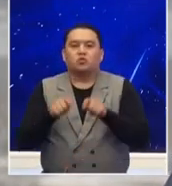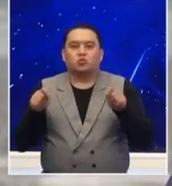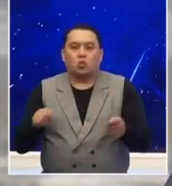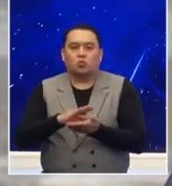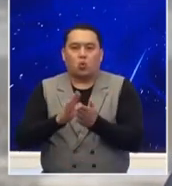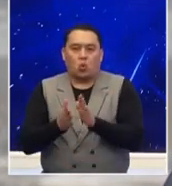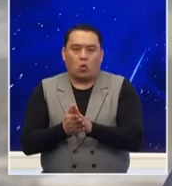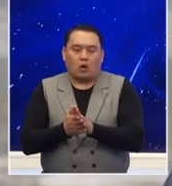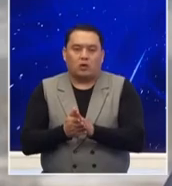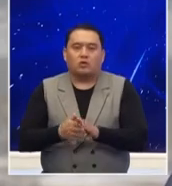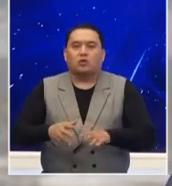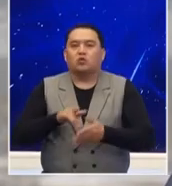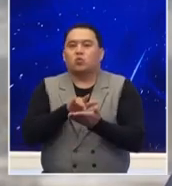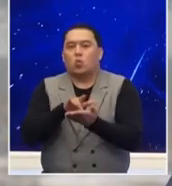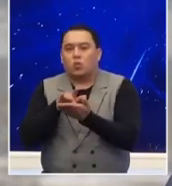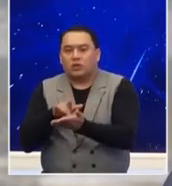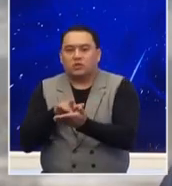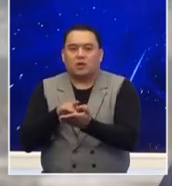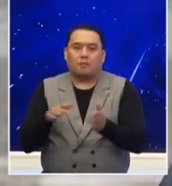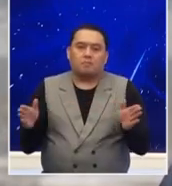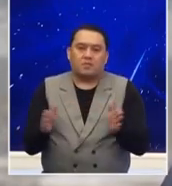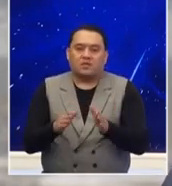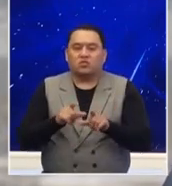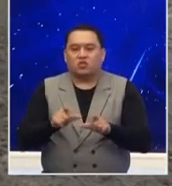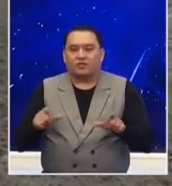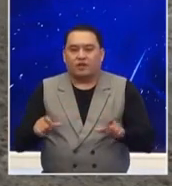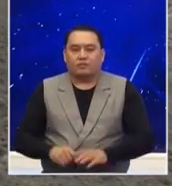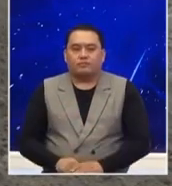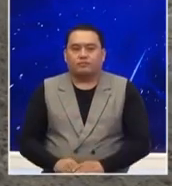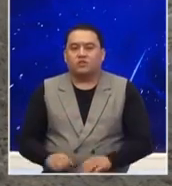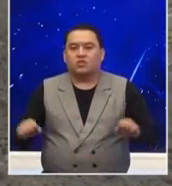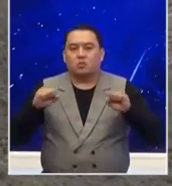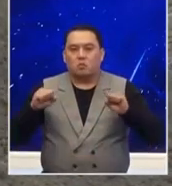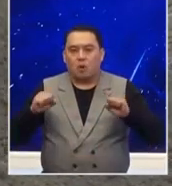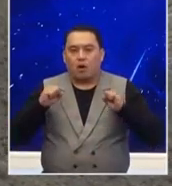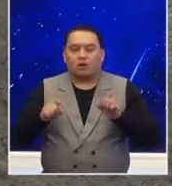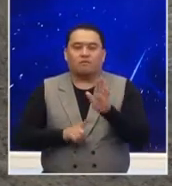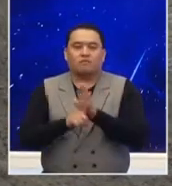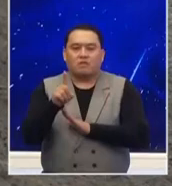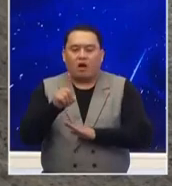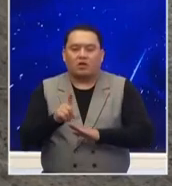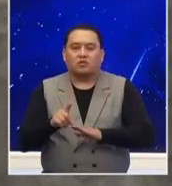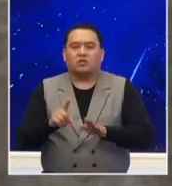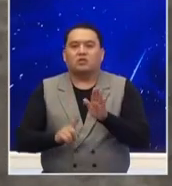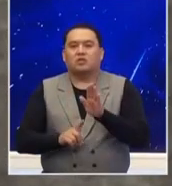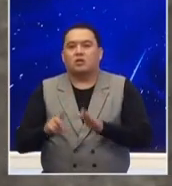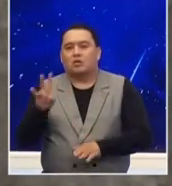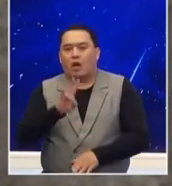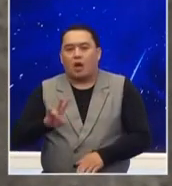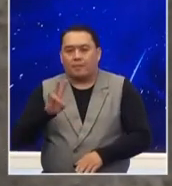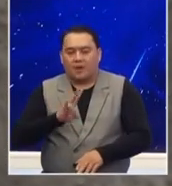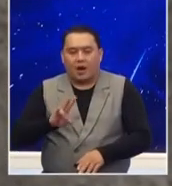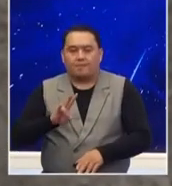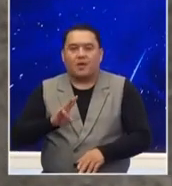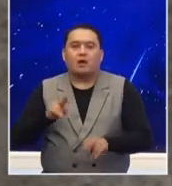все условия как для туристов, так и для местных жителей. Основу спортивной арены начали закладывать уже в начале ноября текущего